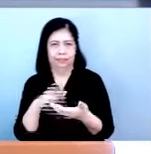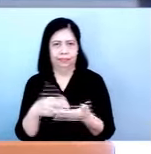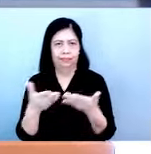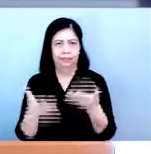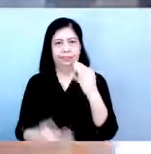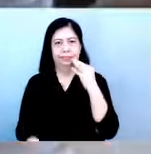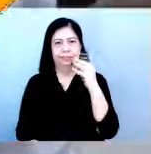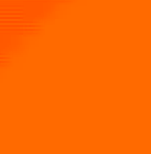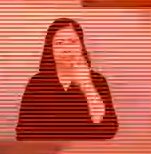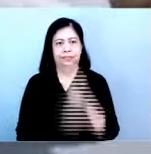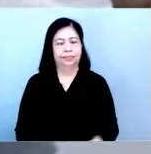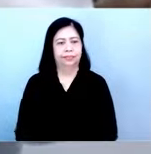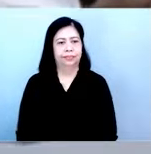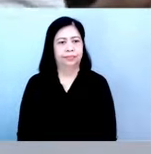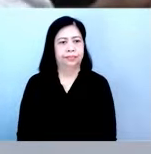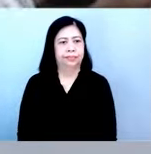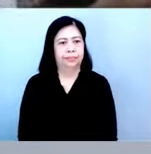Baños.